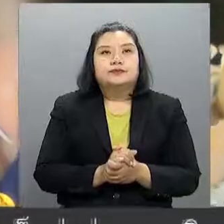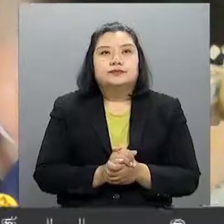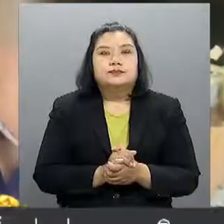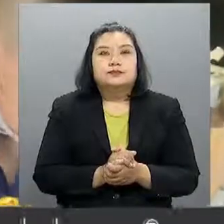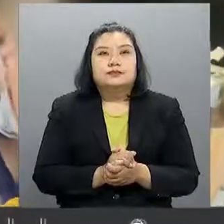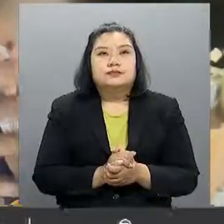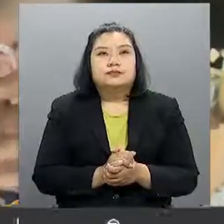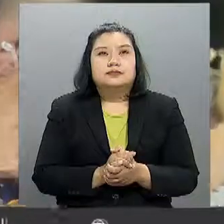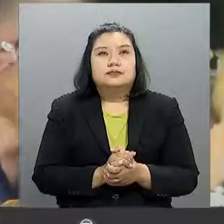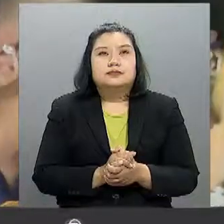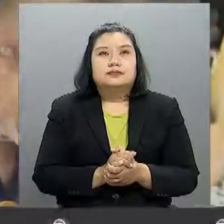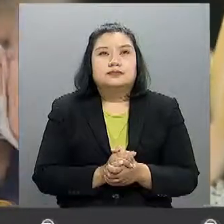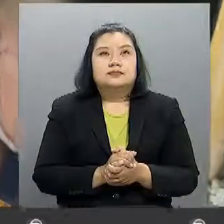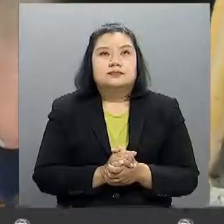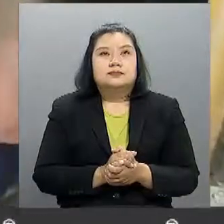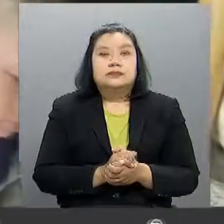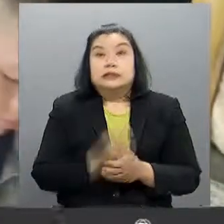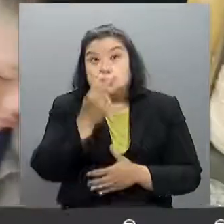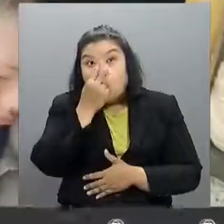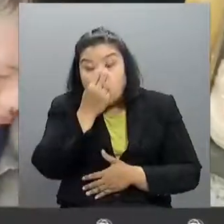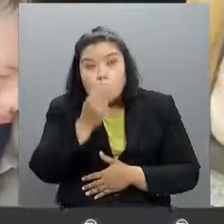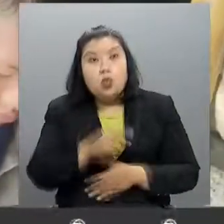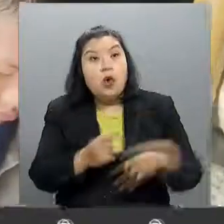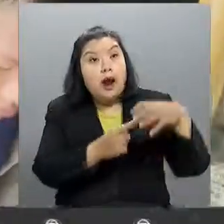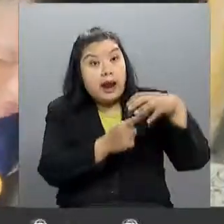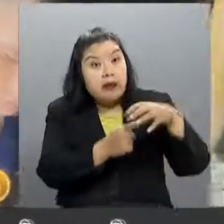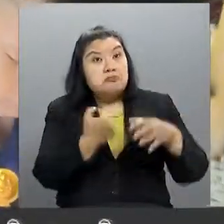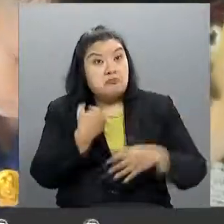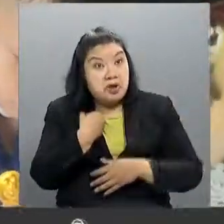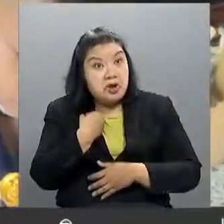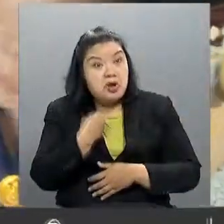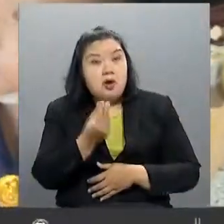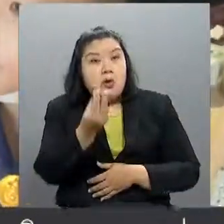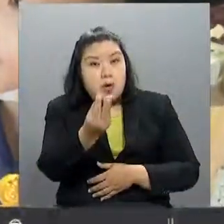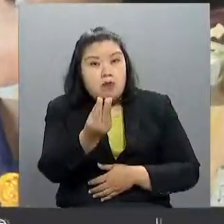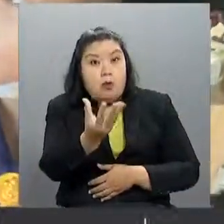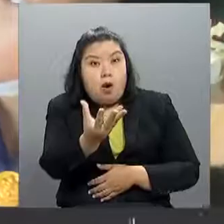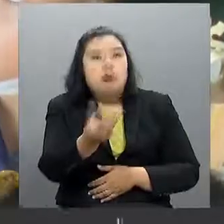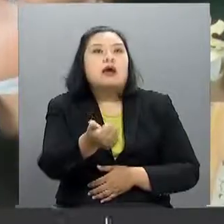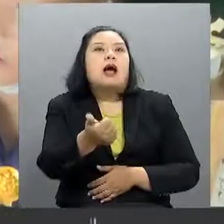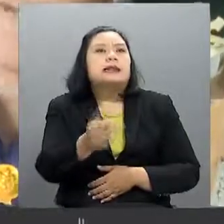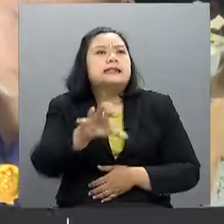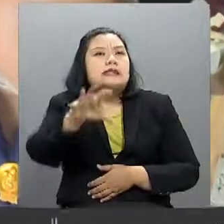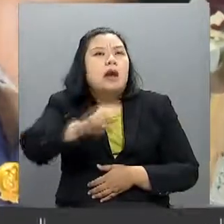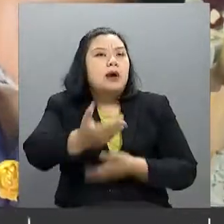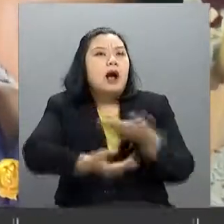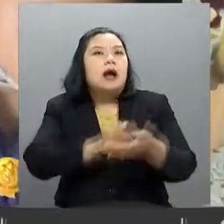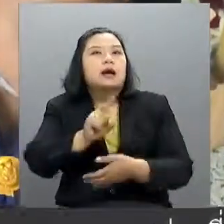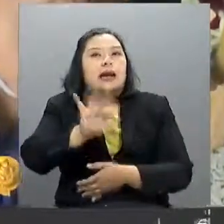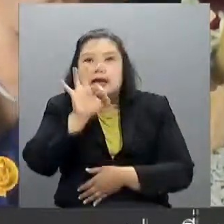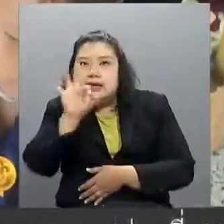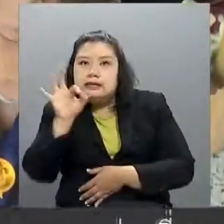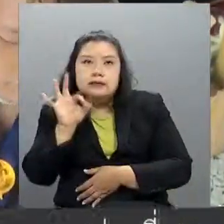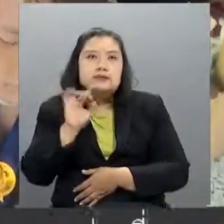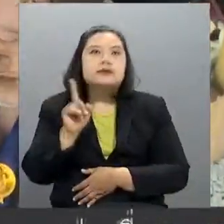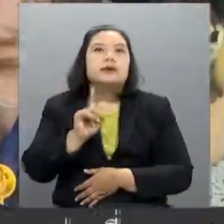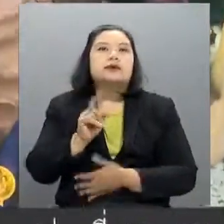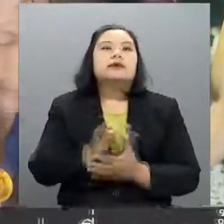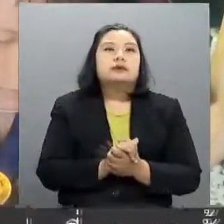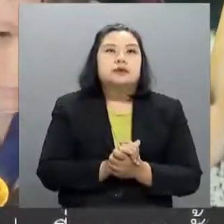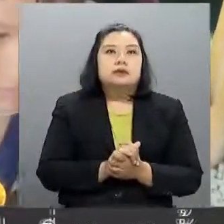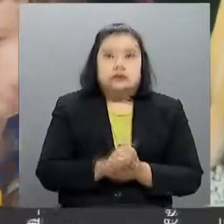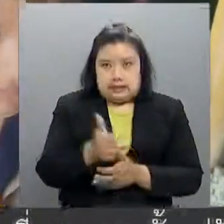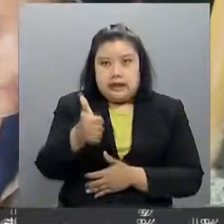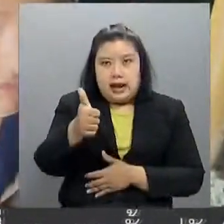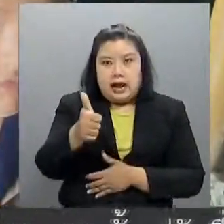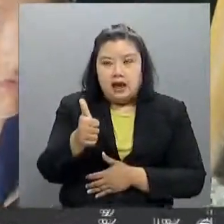ก็มีดอกใหญ่ก็มีนะคะอะไรที่สามารถเก็บได้นะคะ ดอกใหญ่ ค ่ ะดอกใหญ่อันนี้เก็บได้นะคะทุกคนดูที่เ